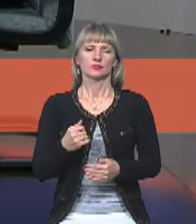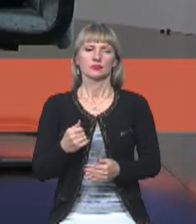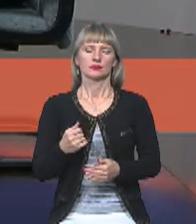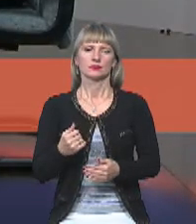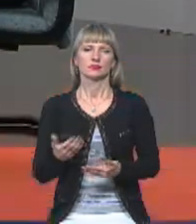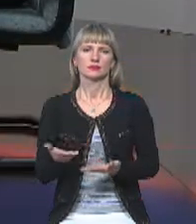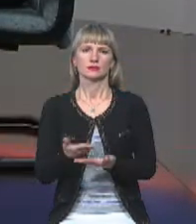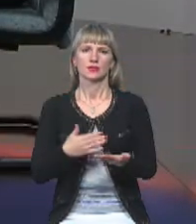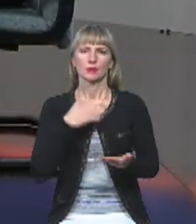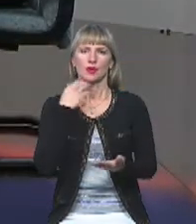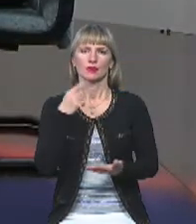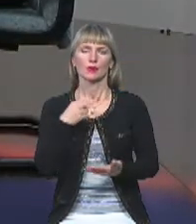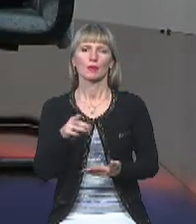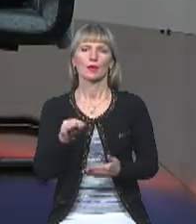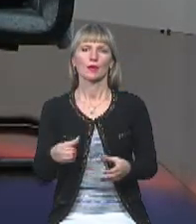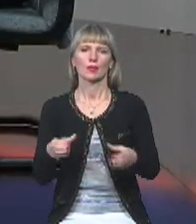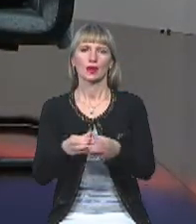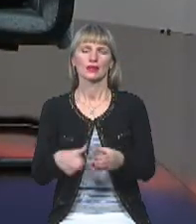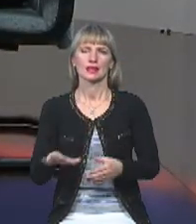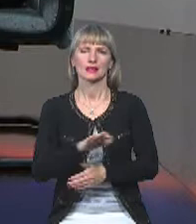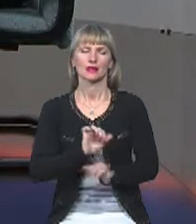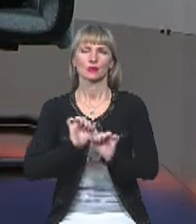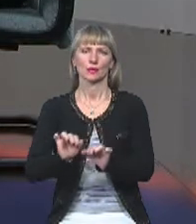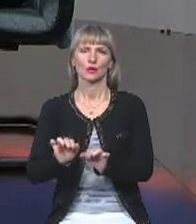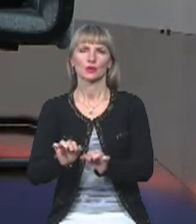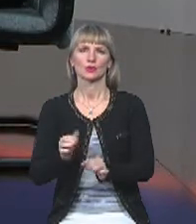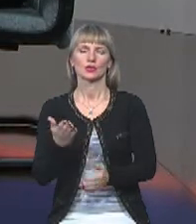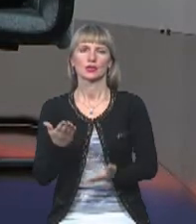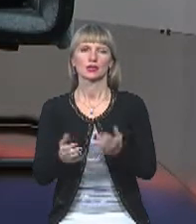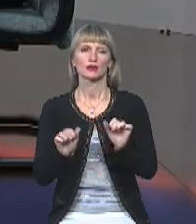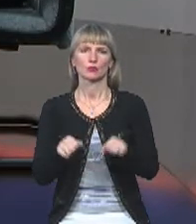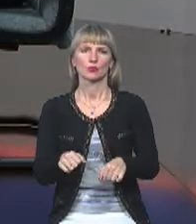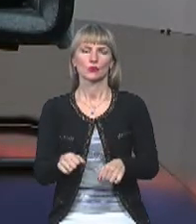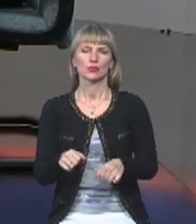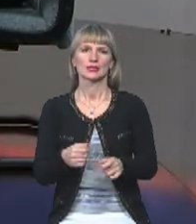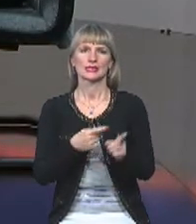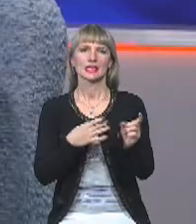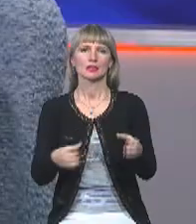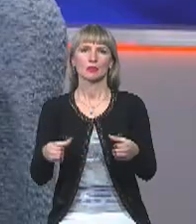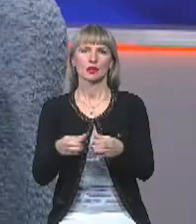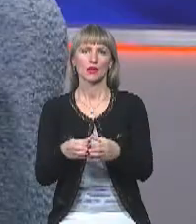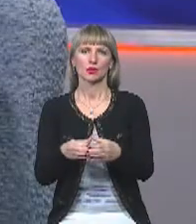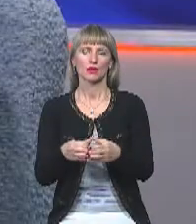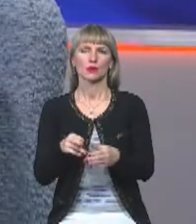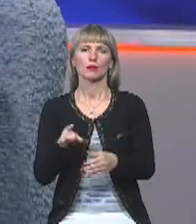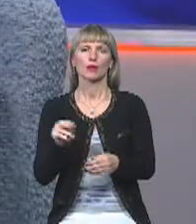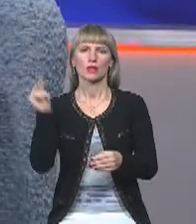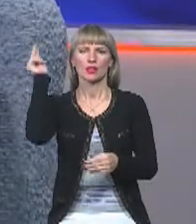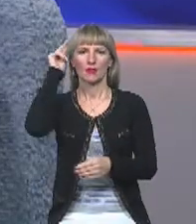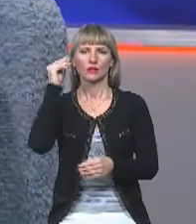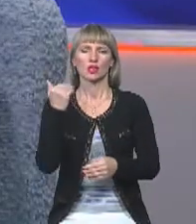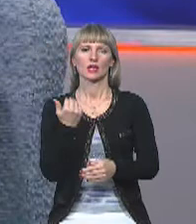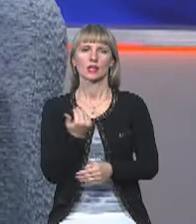Ми тут багато вже казали так про бригаду територіальної оборони та, якщо можна сказати, стрілецький батальйон і про навчання їх.